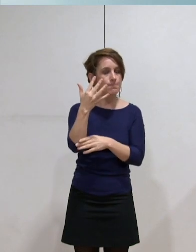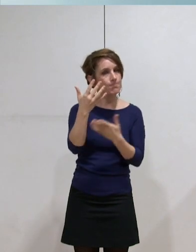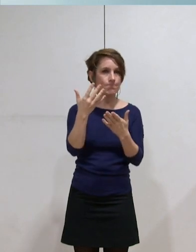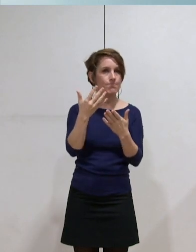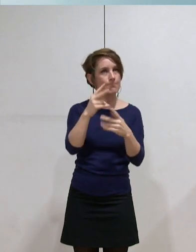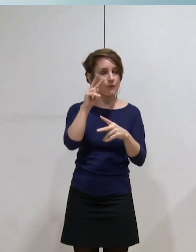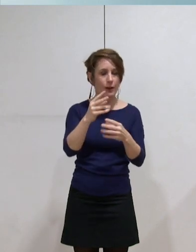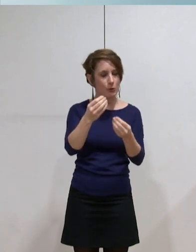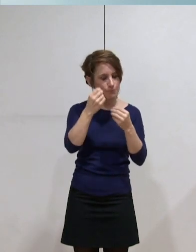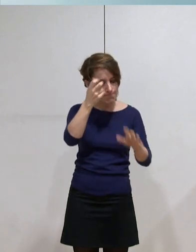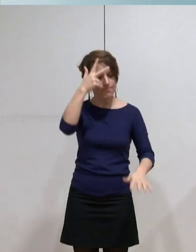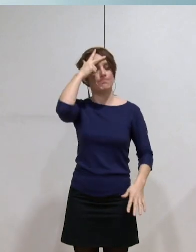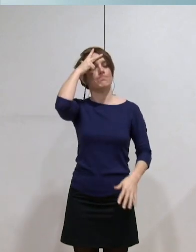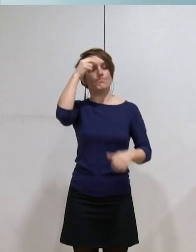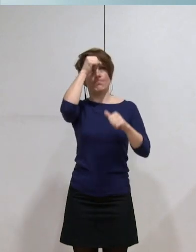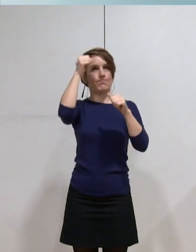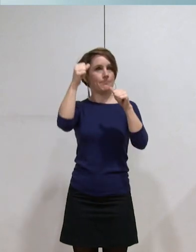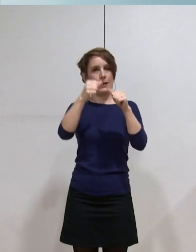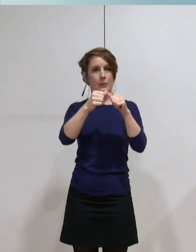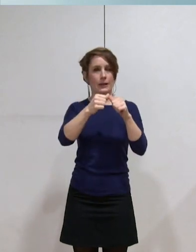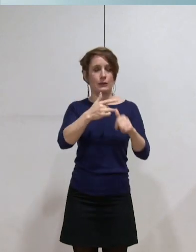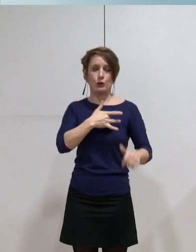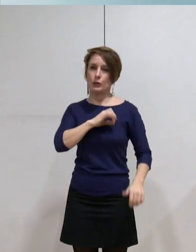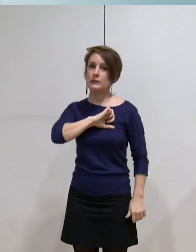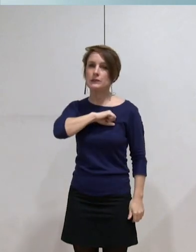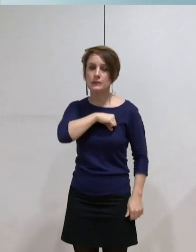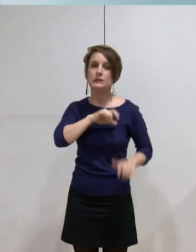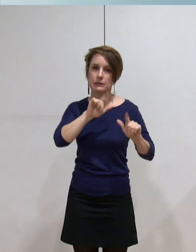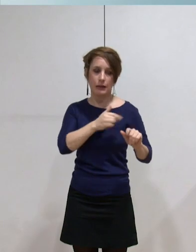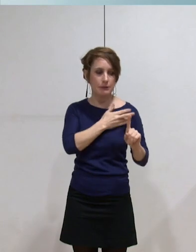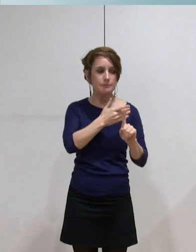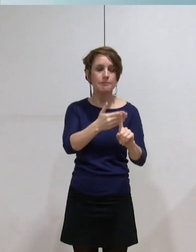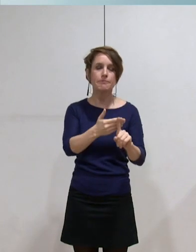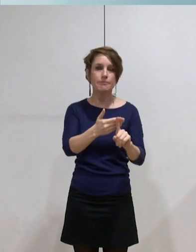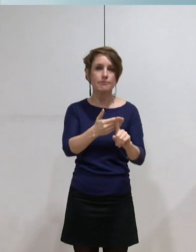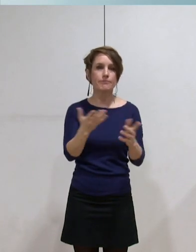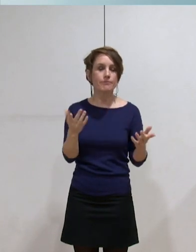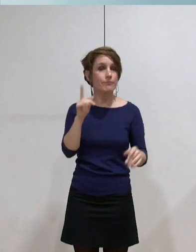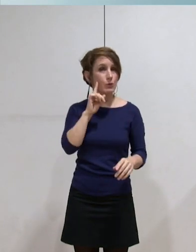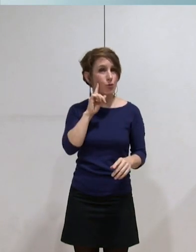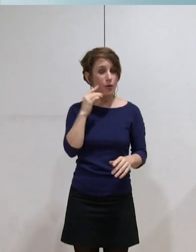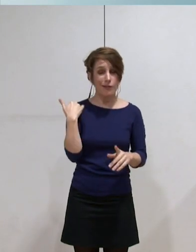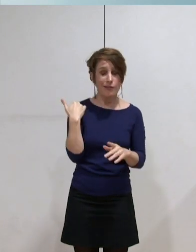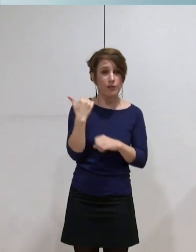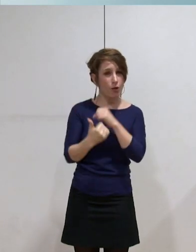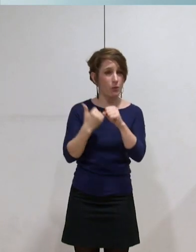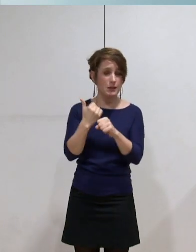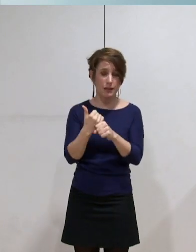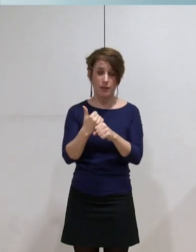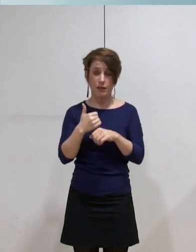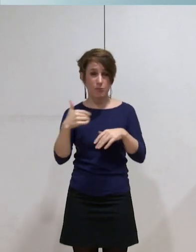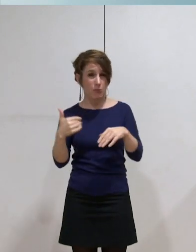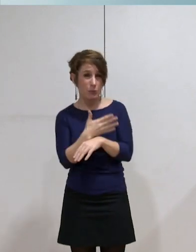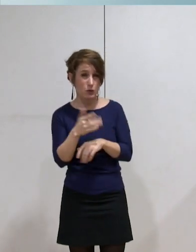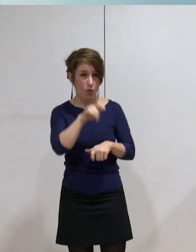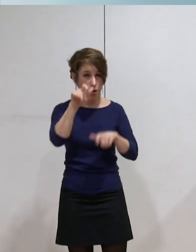gravé dans nos esprits et dans nos cœurs une année où les obscurantistes et les fanatiques sont venus